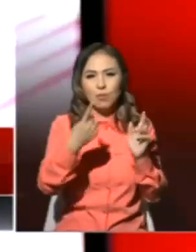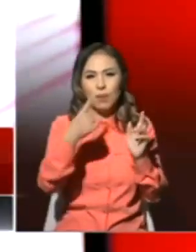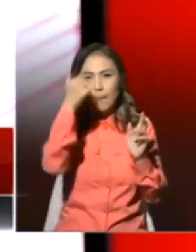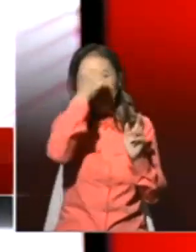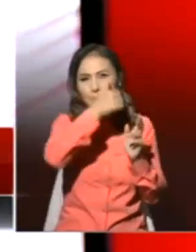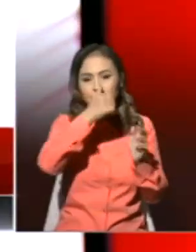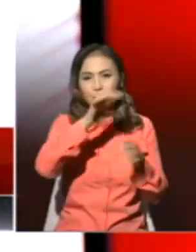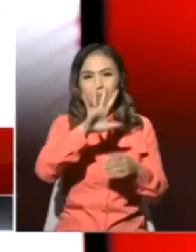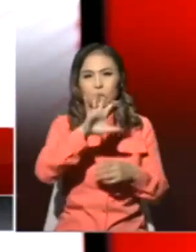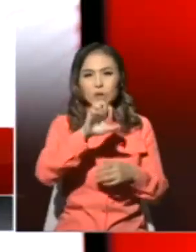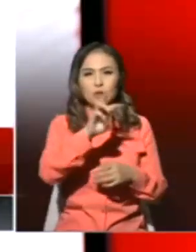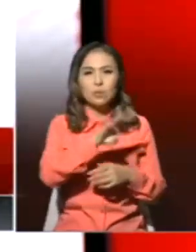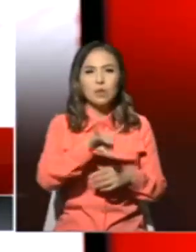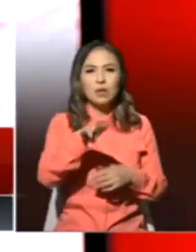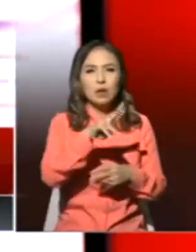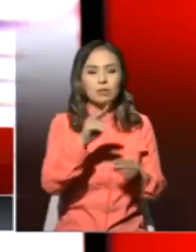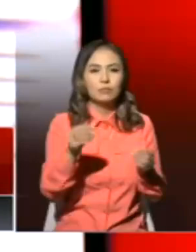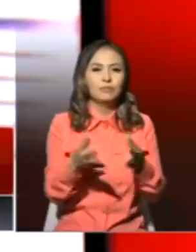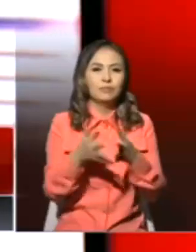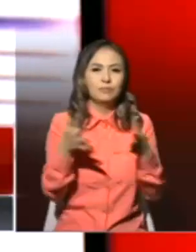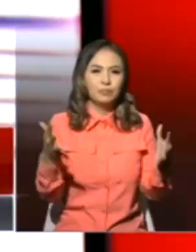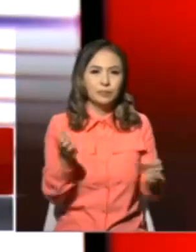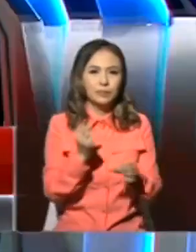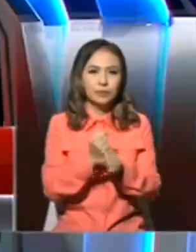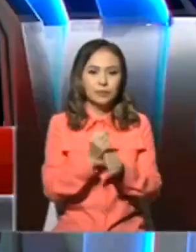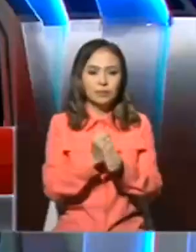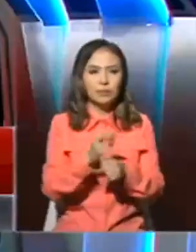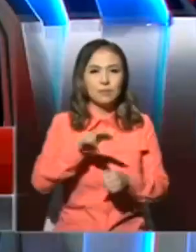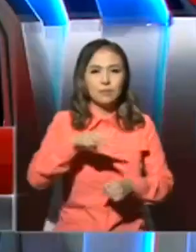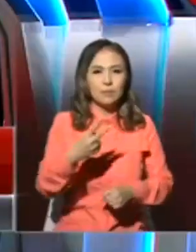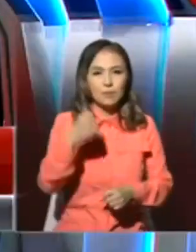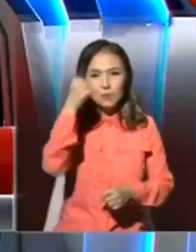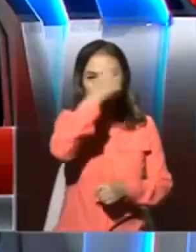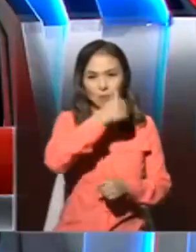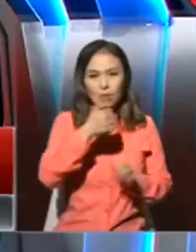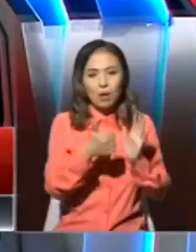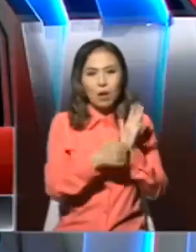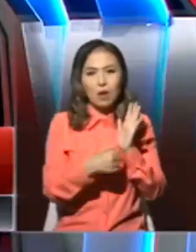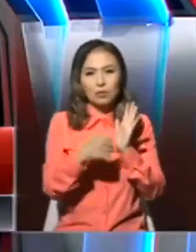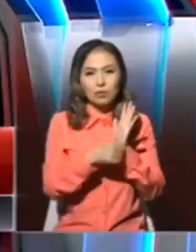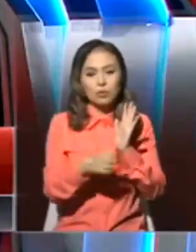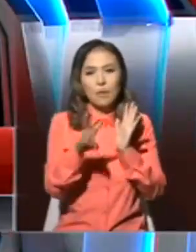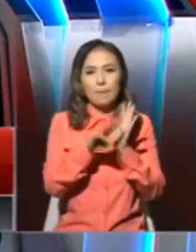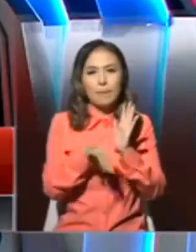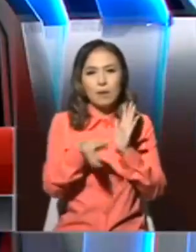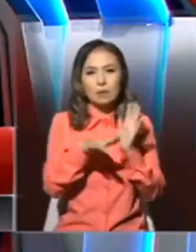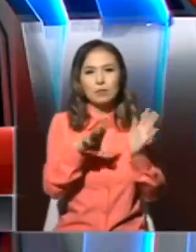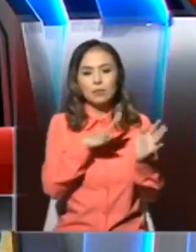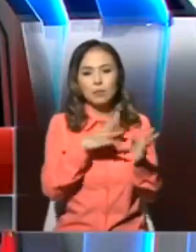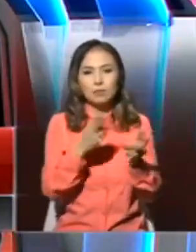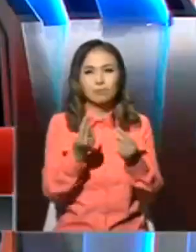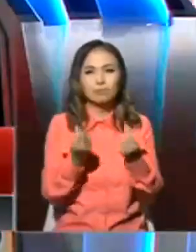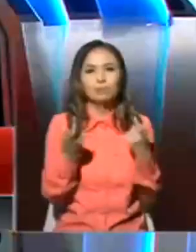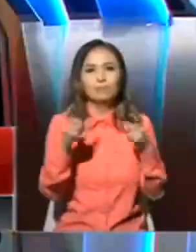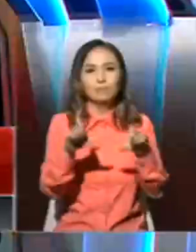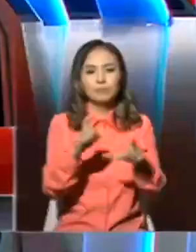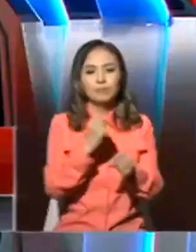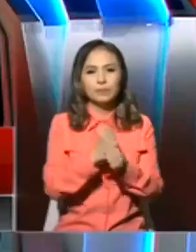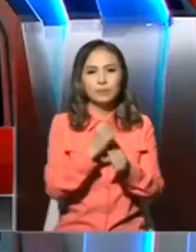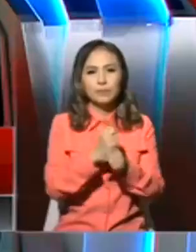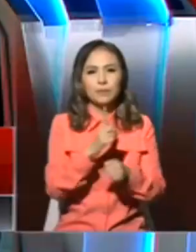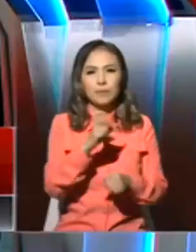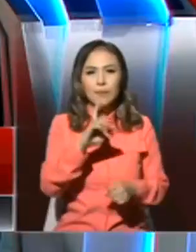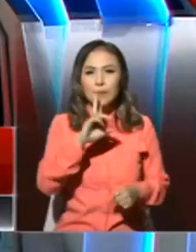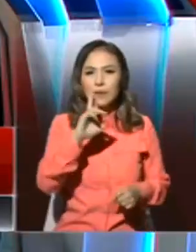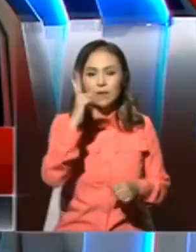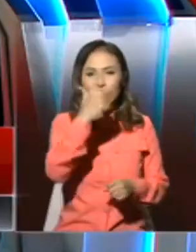500 миллиардтан артық, жаңағы 22 жылы 600 миллиардтан артық, байқайсыз ба? Күрт өсіп отыр. Сонда 3 жылдың ішінде